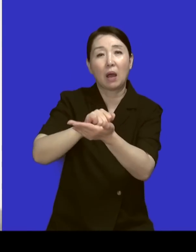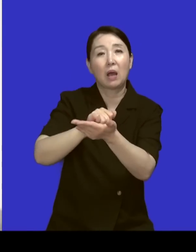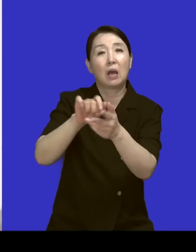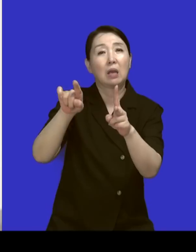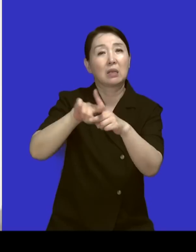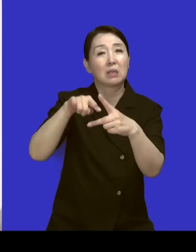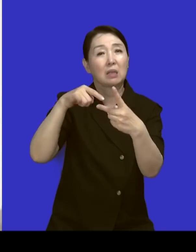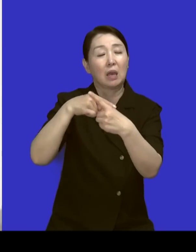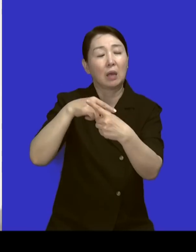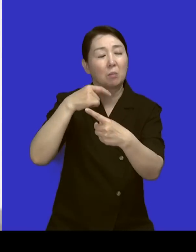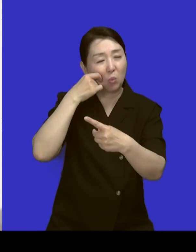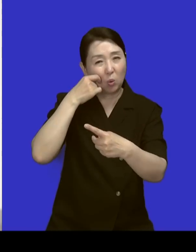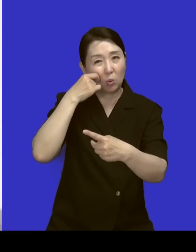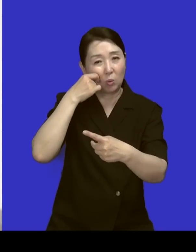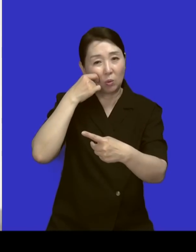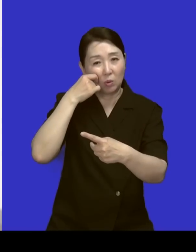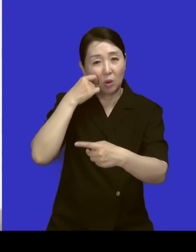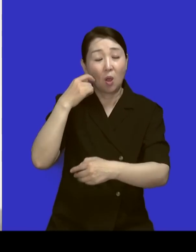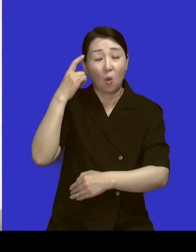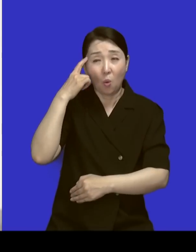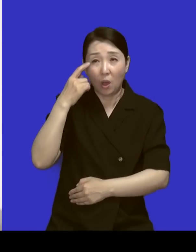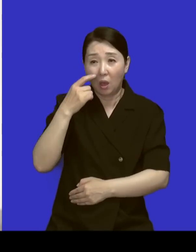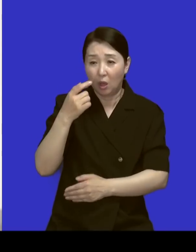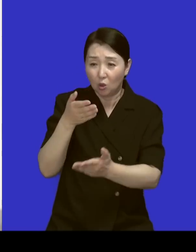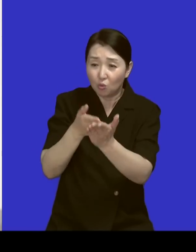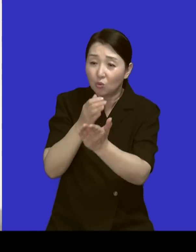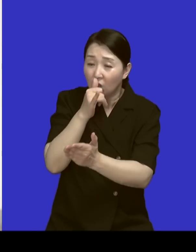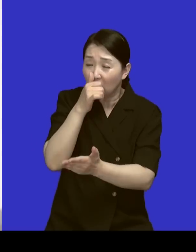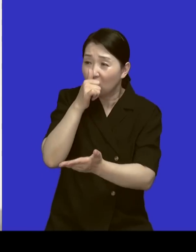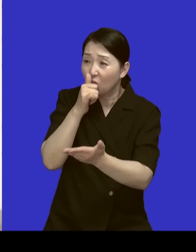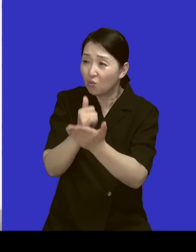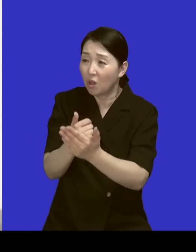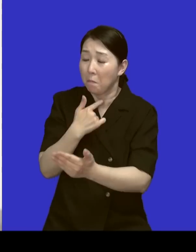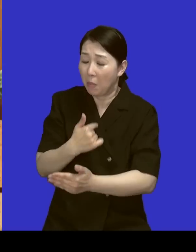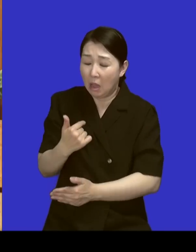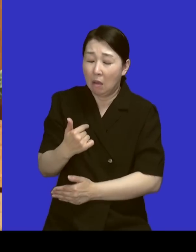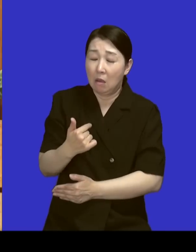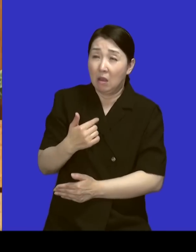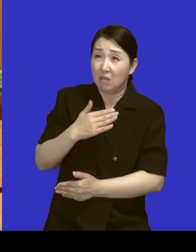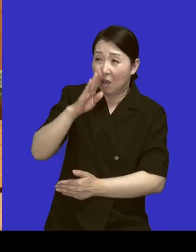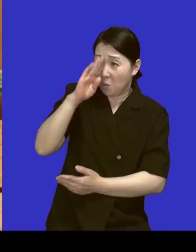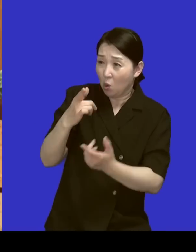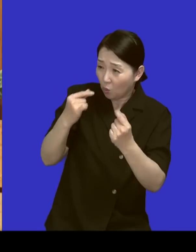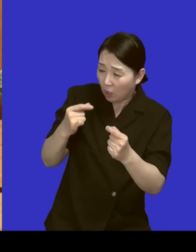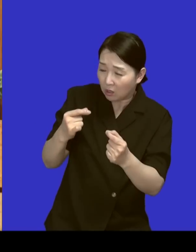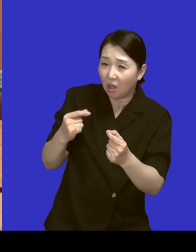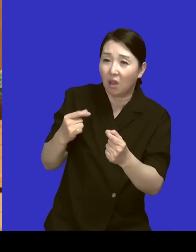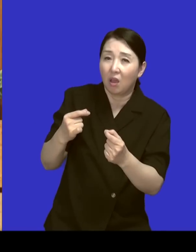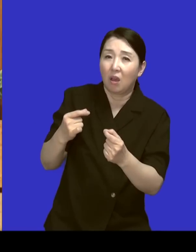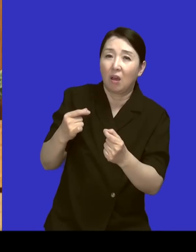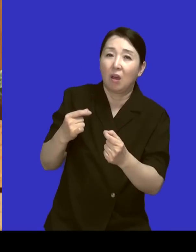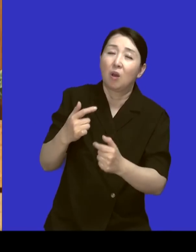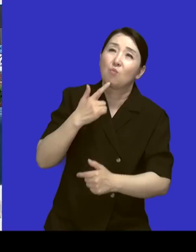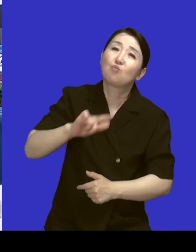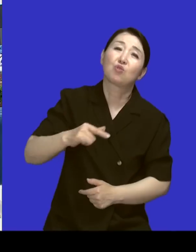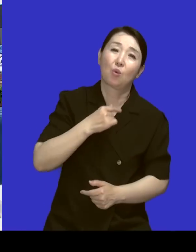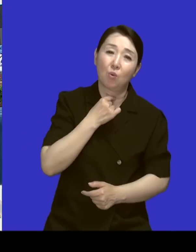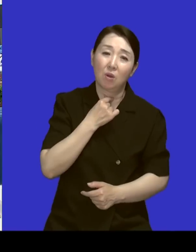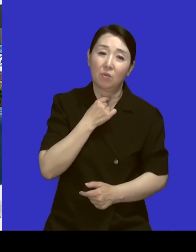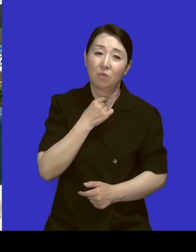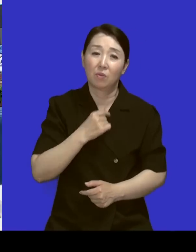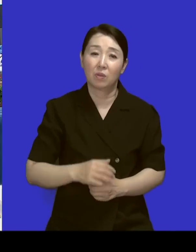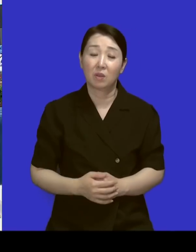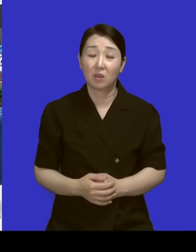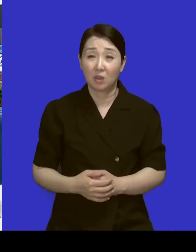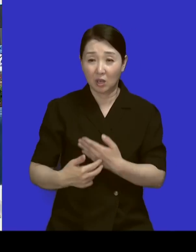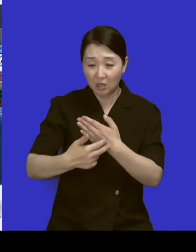뉴스에 나오는 범죄자들이나 겪는 병을 내가 어떻게 그걸 겪고 있느냐 부정하고 싶은 거죠. 네. 그거를 전문 의학적인 용어로